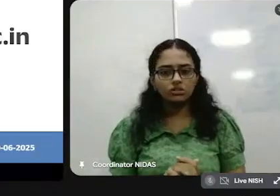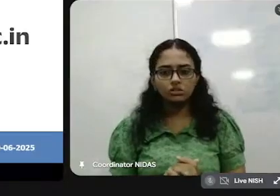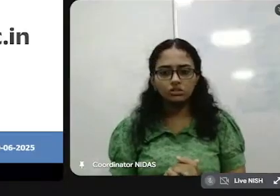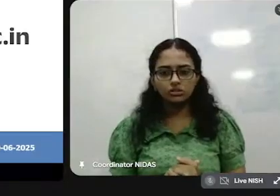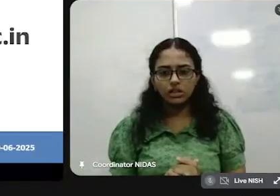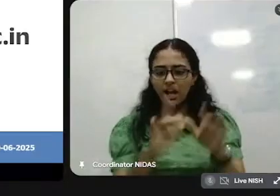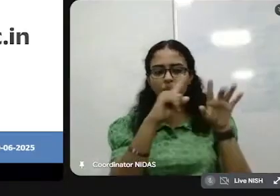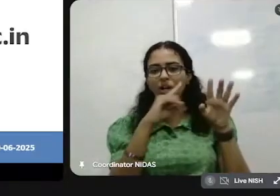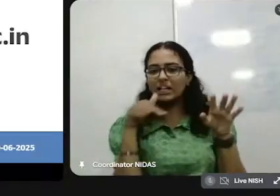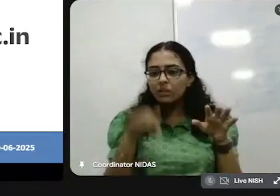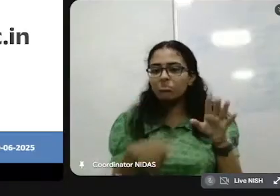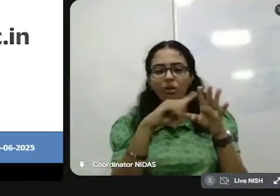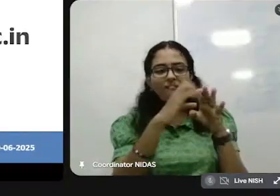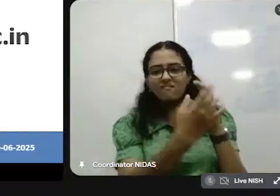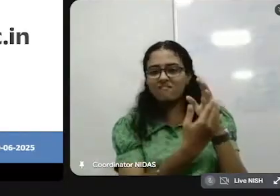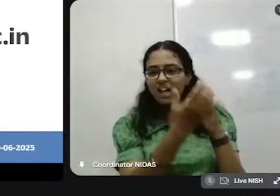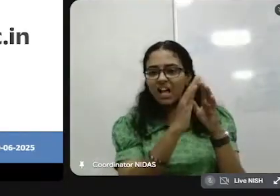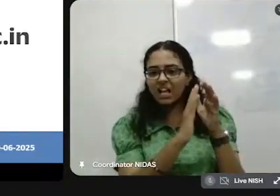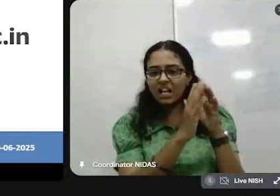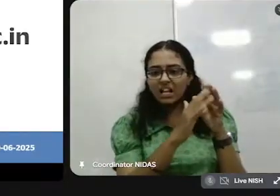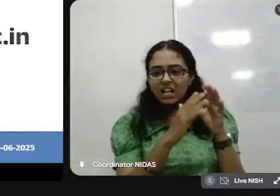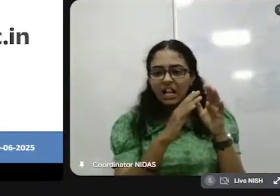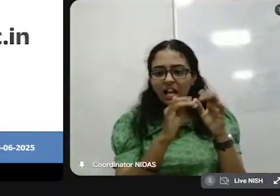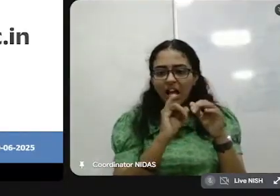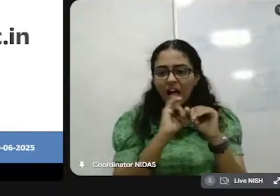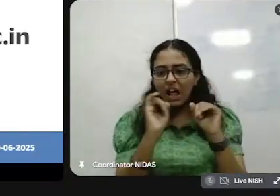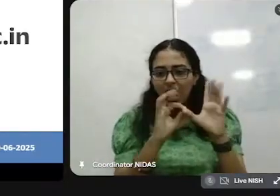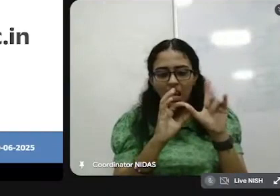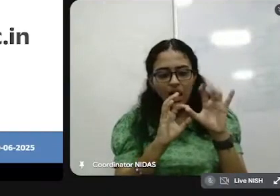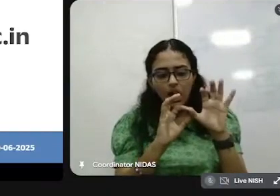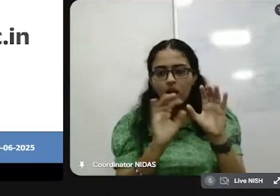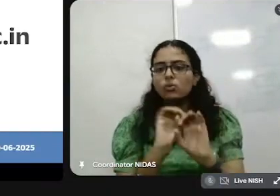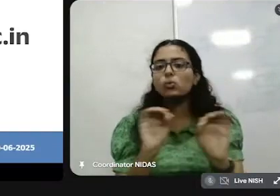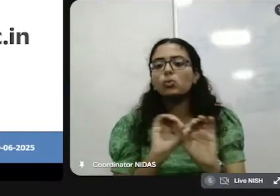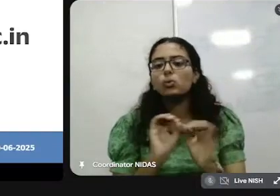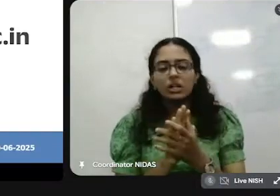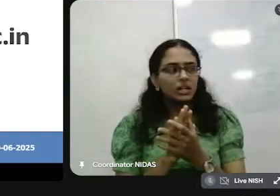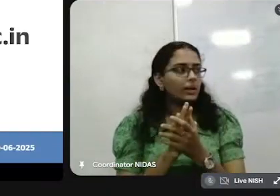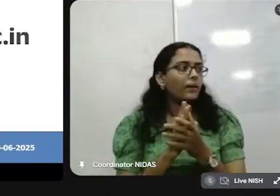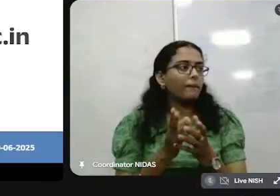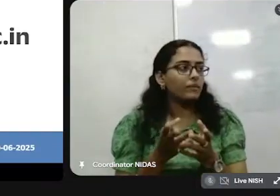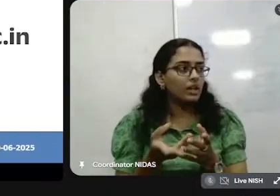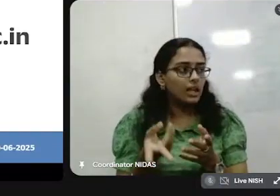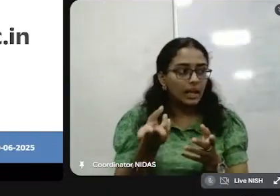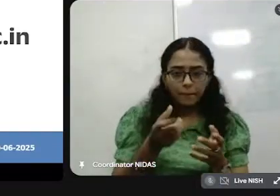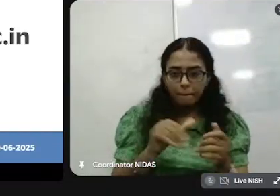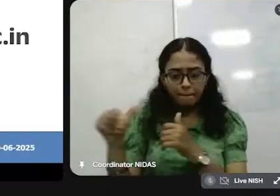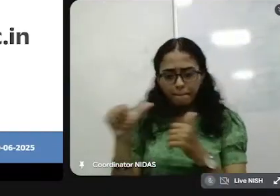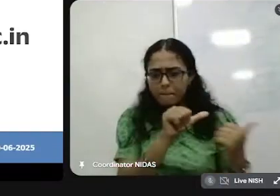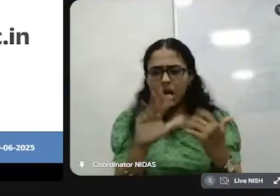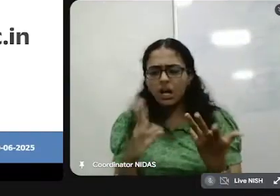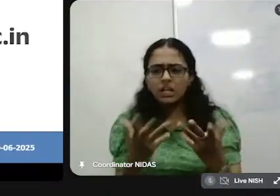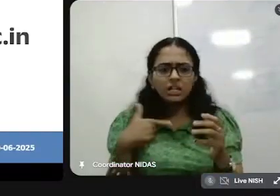വിരലുകൾ മാത്രമാണ് ഇപ്പോ ആക്ടിവിറ്റി ഇല്ലാതിരിക്കുന്നത്. അപ്പൊ റിക്കവറി എന്ന് ഉദ്ദേശിക്കുന്നത് നമ്മൾ തിരിച്ച് ജോലിക്ക് പോകണം, പഴയ